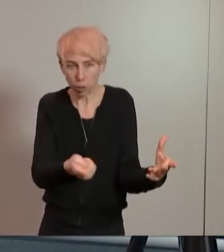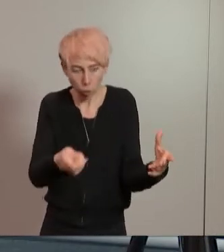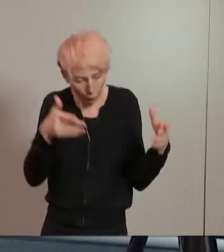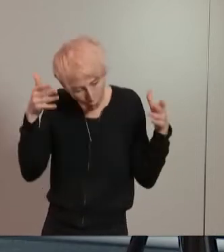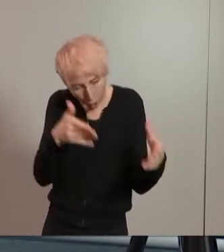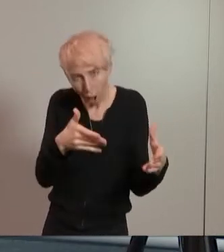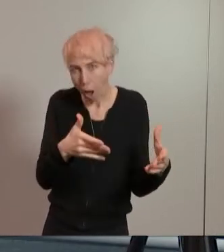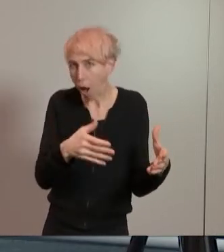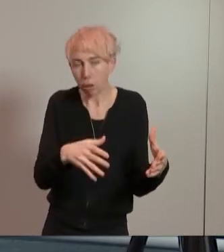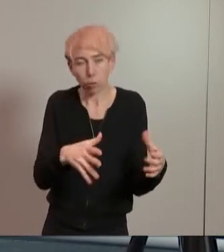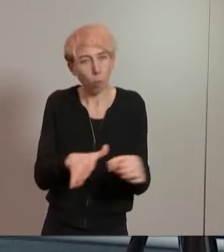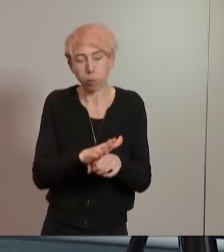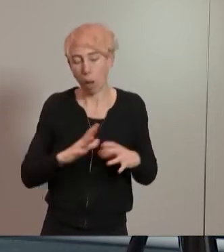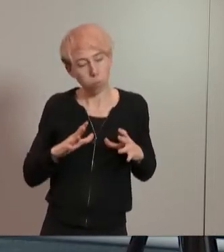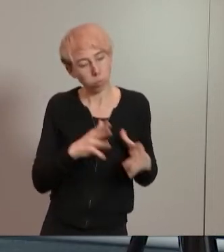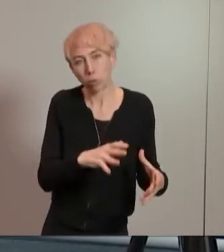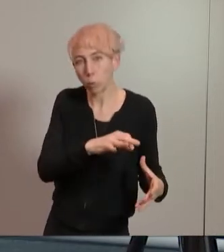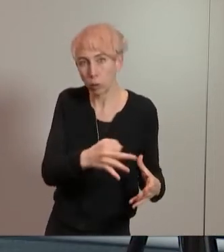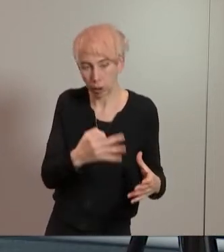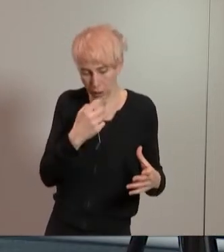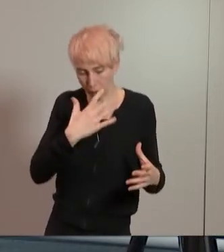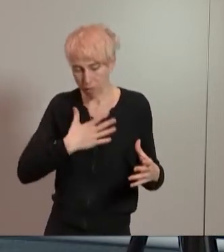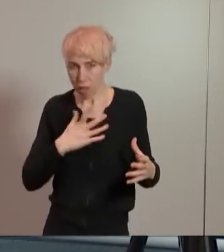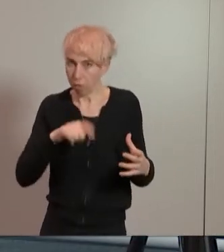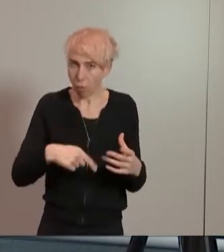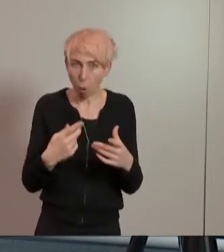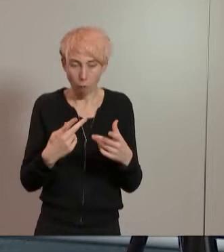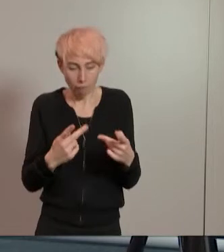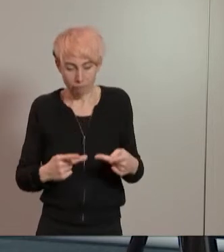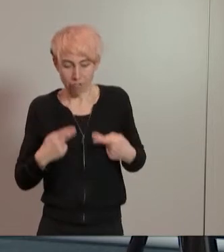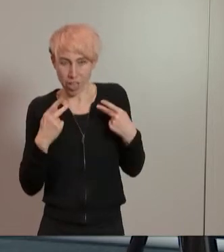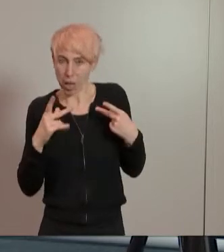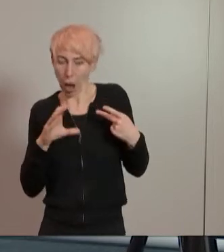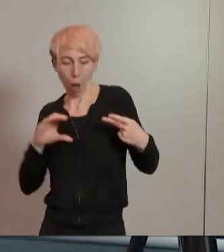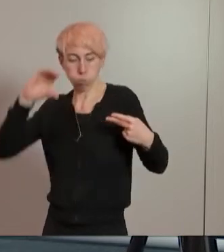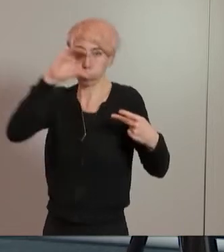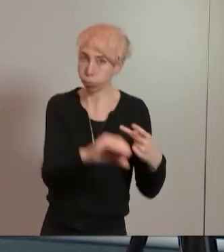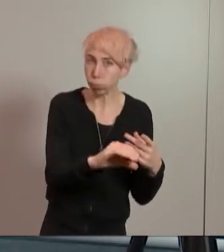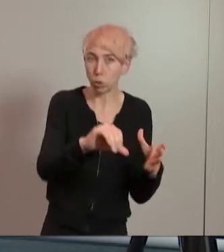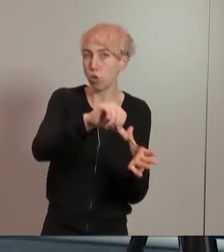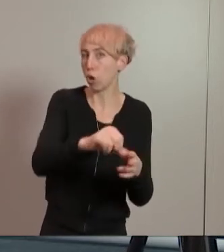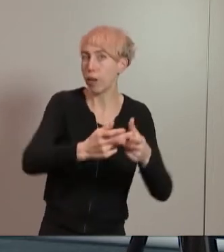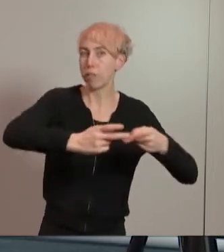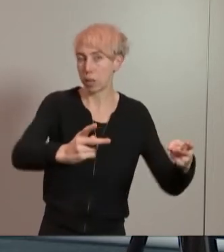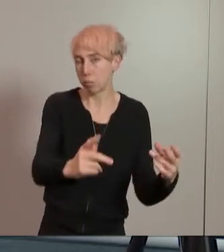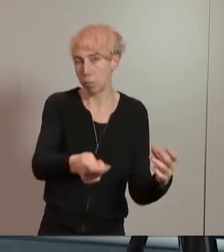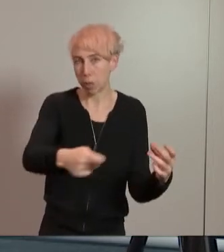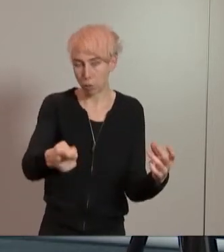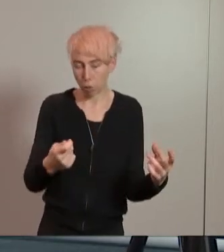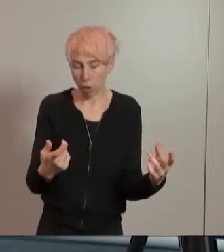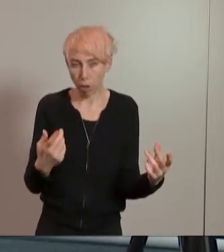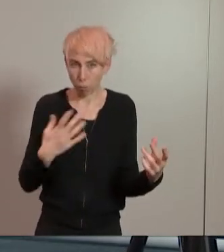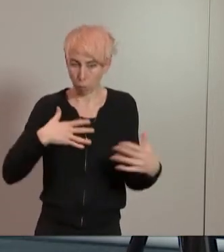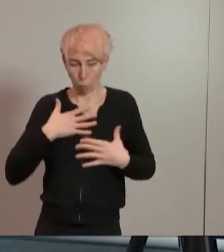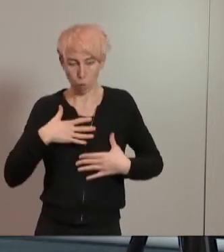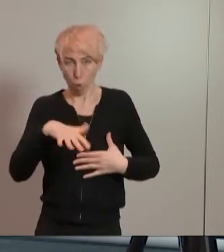parce qu'effectivement, pour nous, il faut placer la vie au cœur de la ville. C'est juste une obligation. Donc, on est très content qu'effectivement, vous alliez dans cette